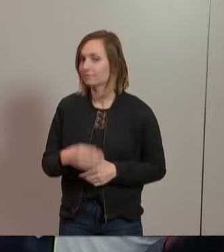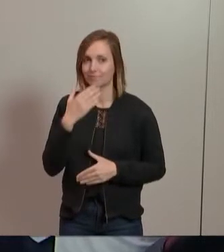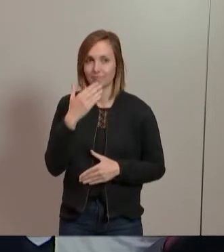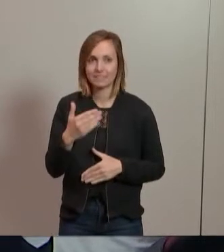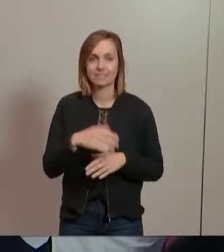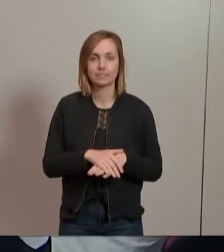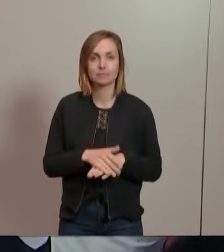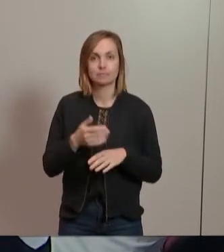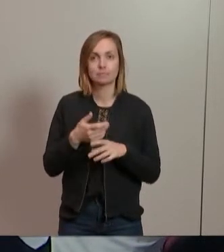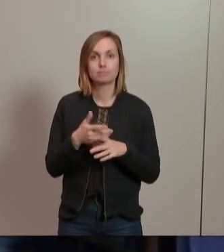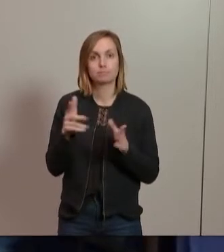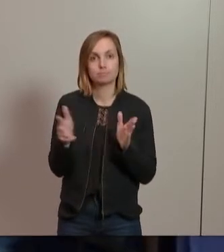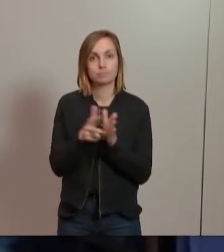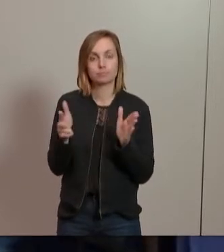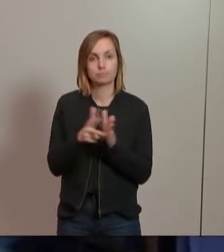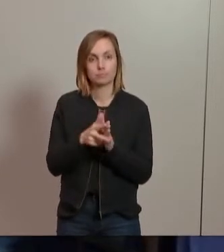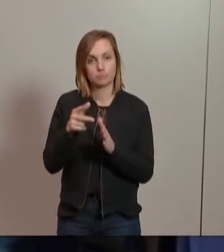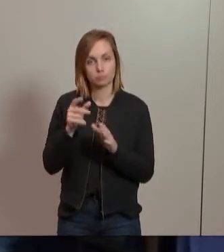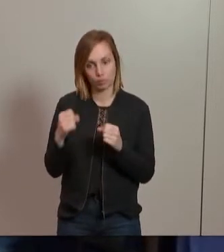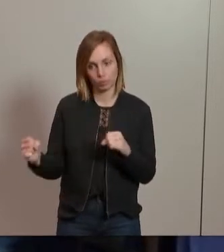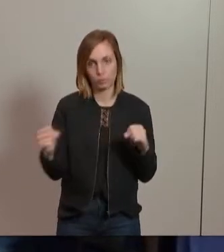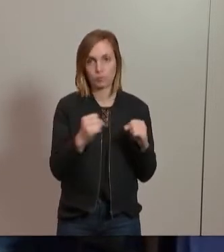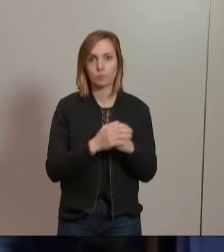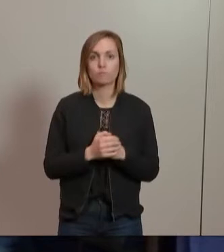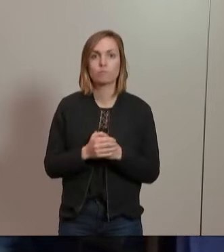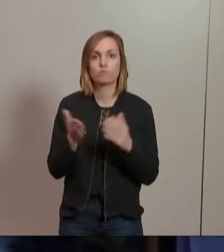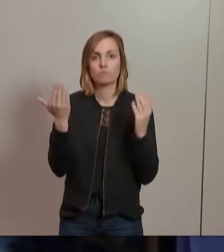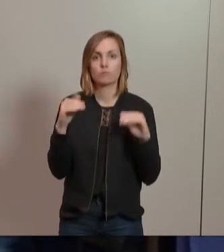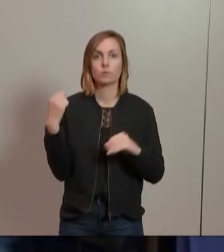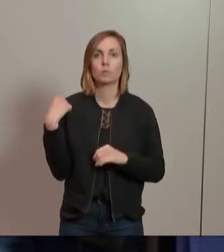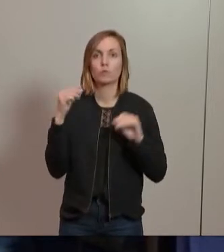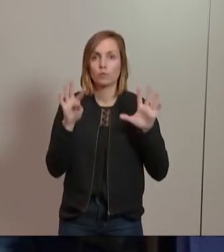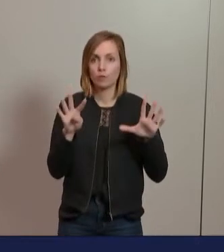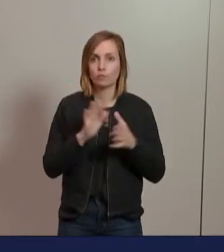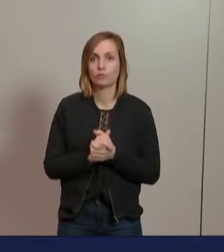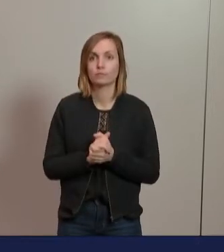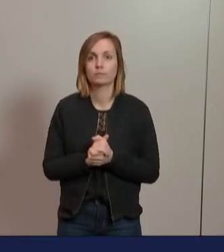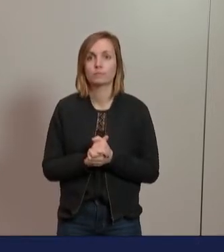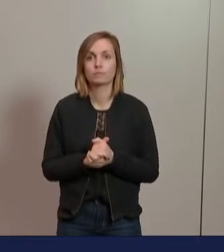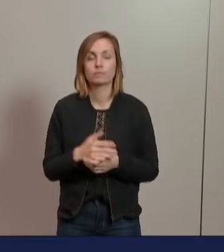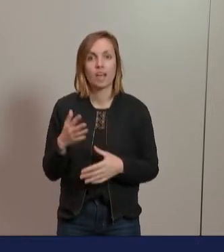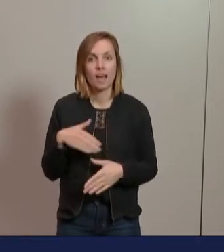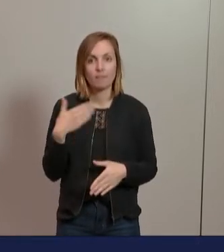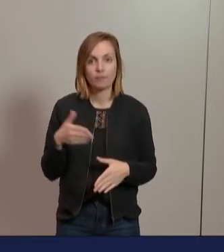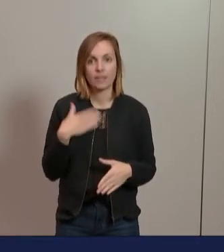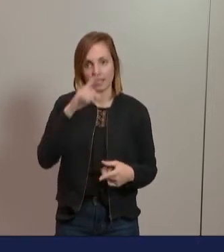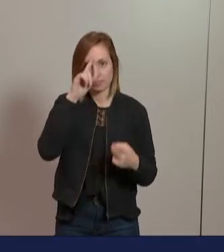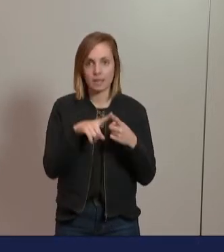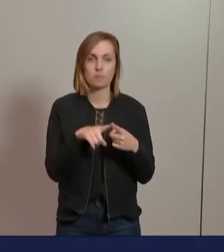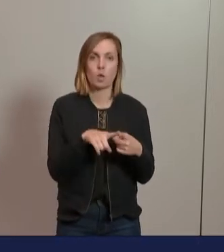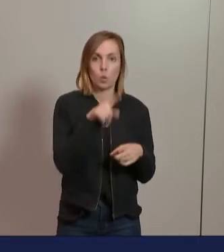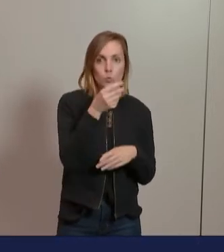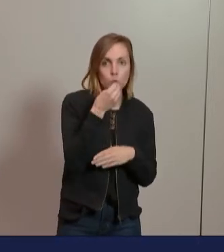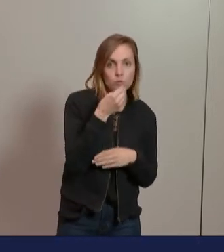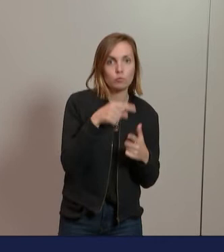Merci. Délibération adoptée à l'unanimité. Délibération numéro 9. Avantages en nature relatifs à la nourriture, aux